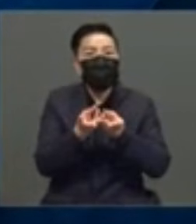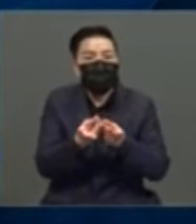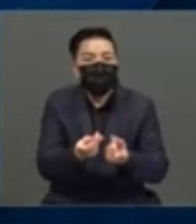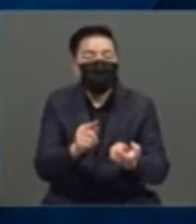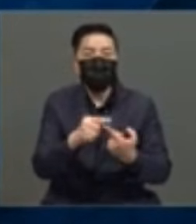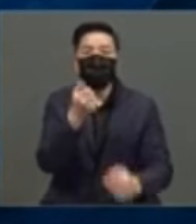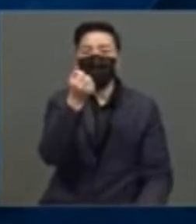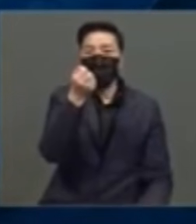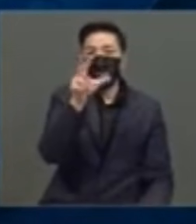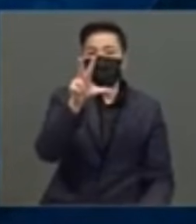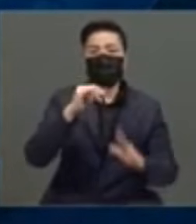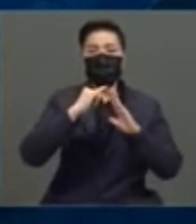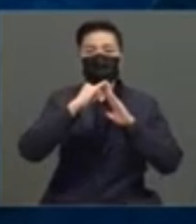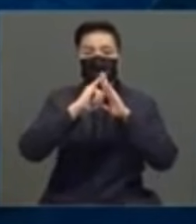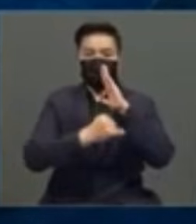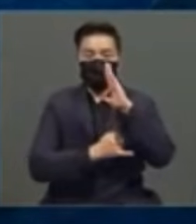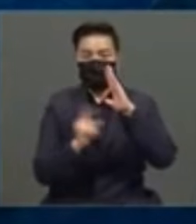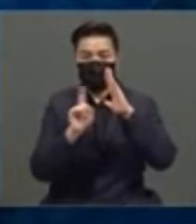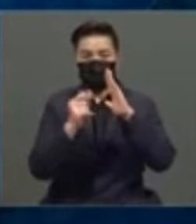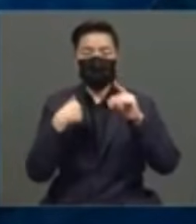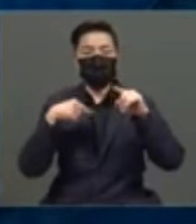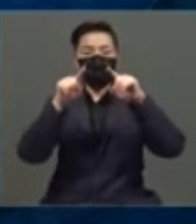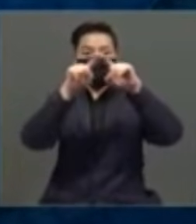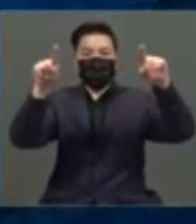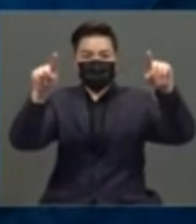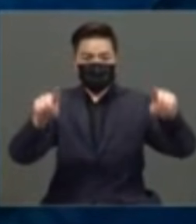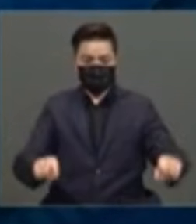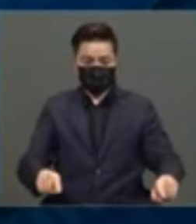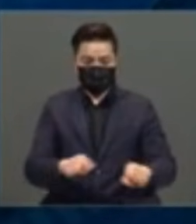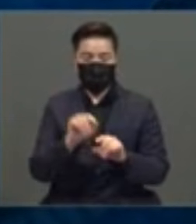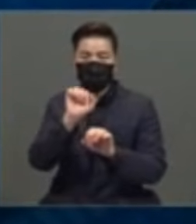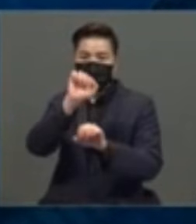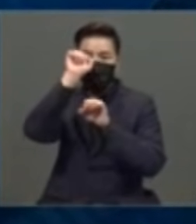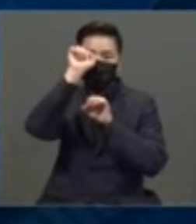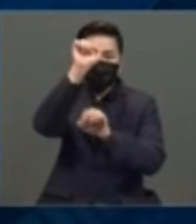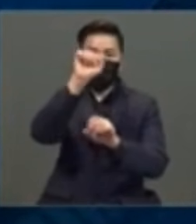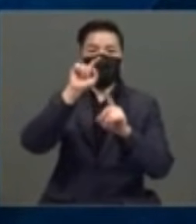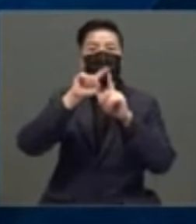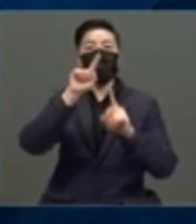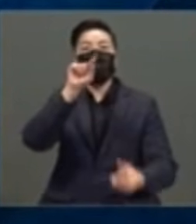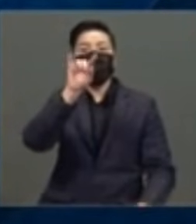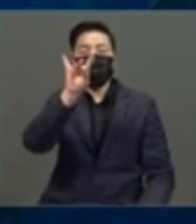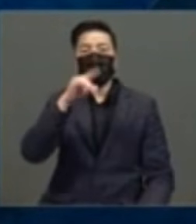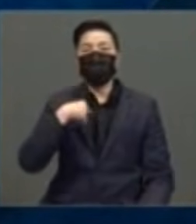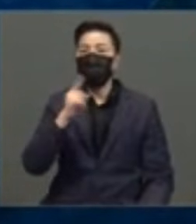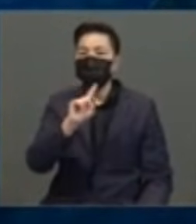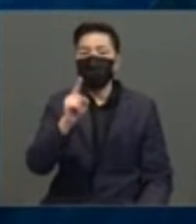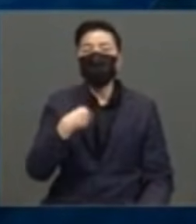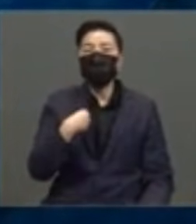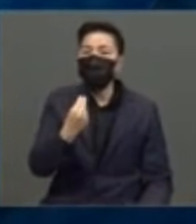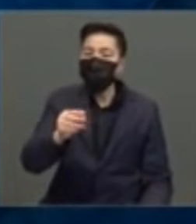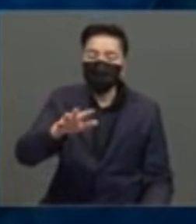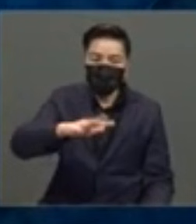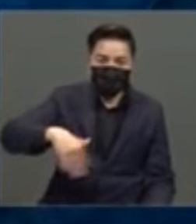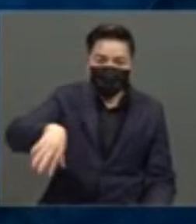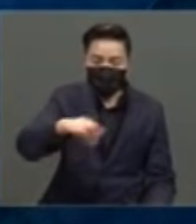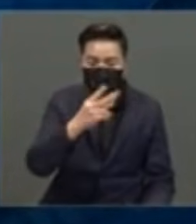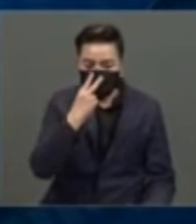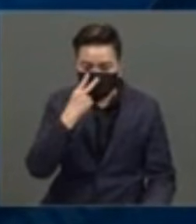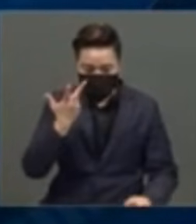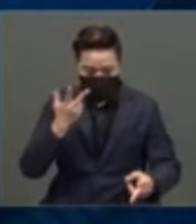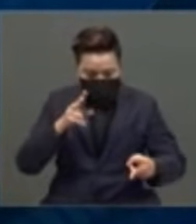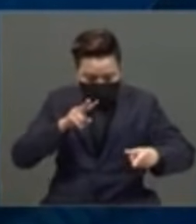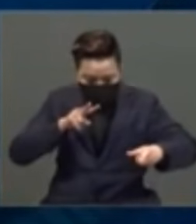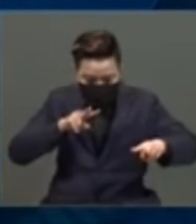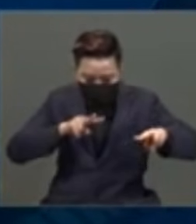ของฉบับที่28นะครับสิ่งสำคัญที่สุดก็คือเราต้องการให้มีการดูแล